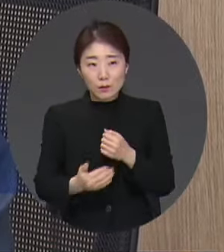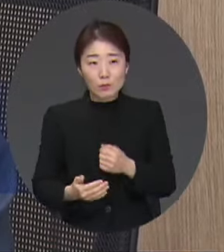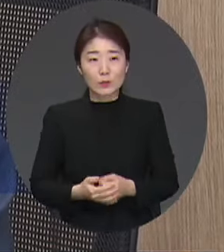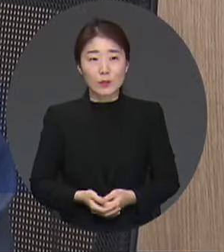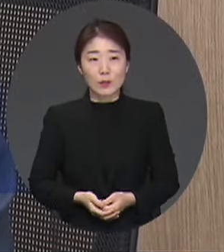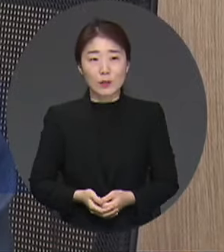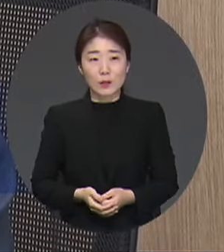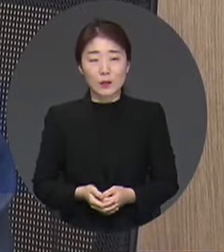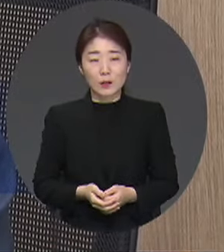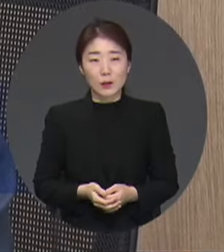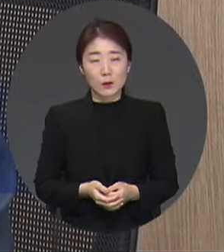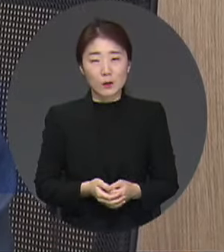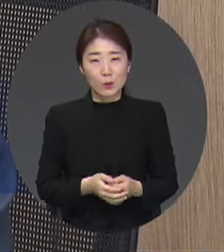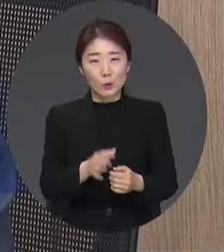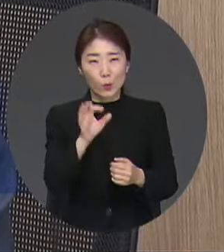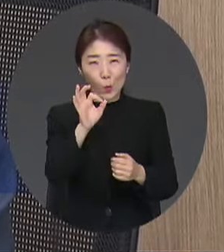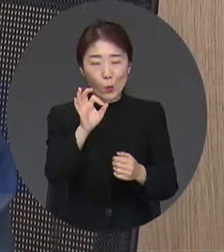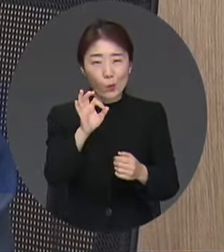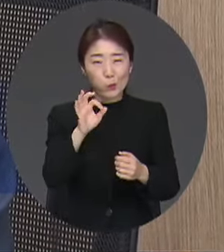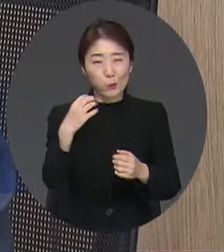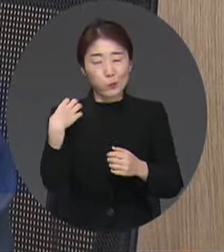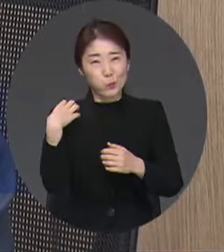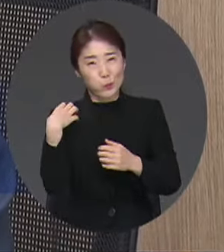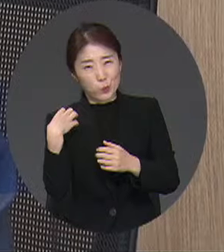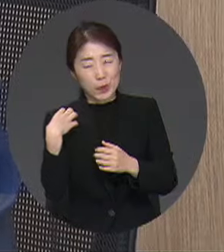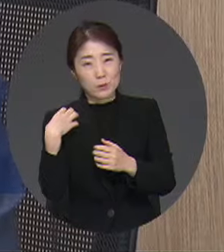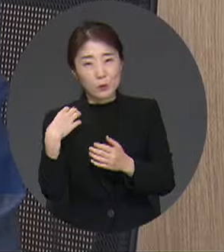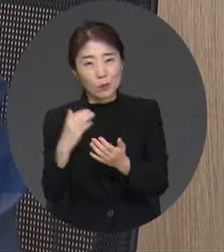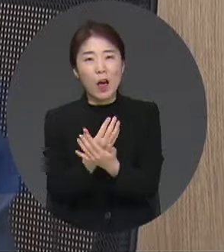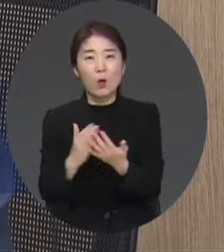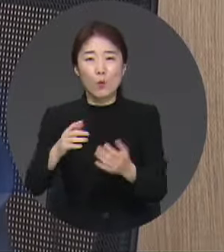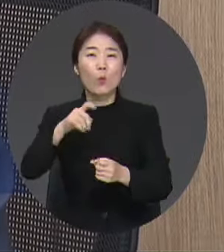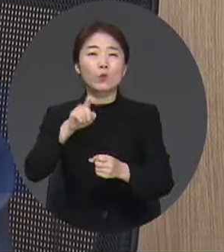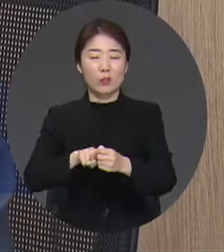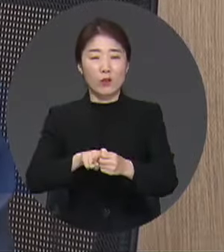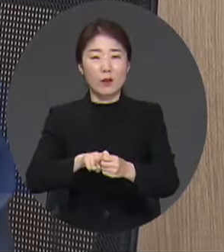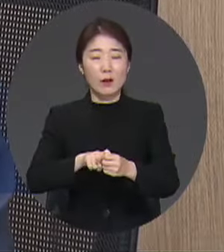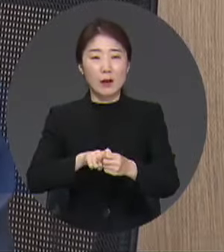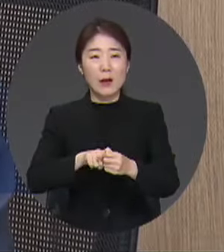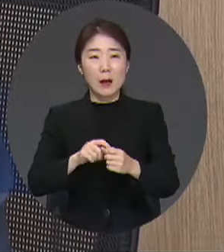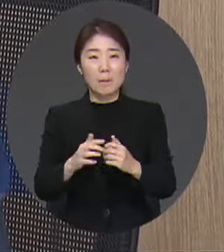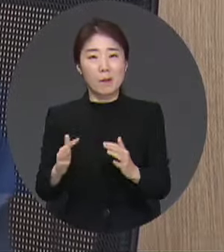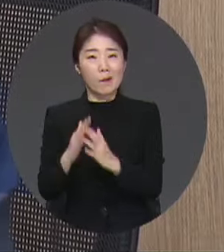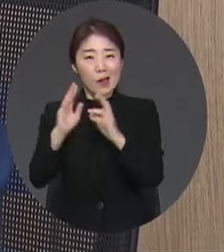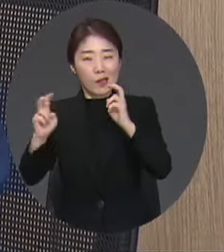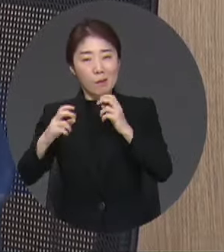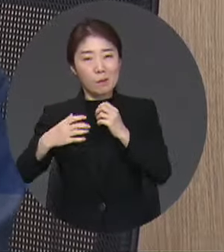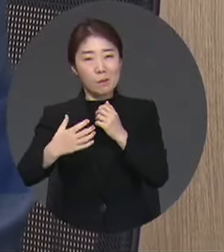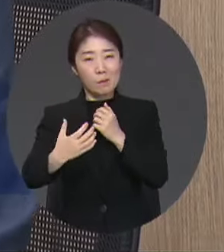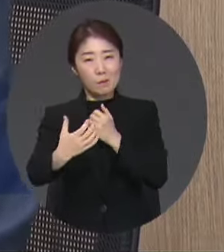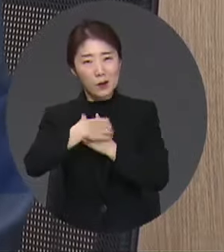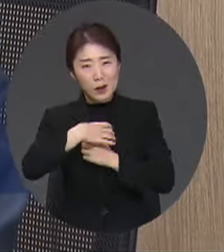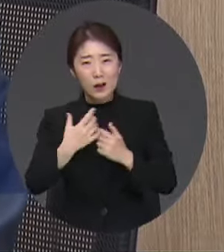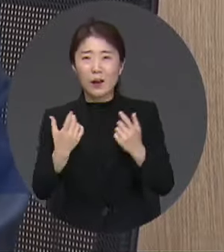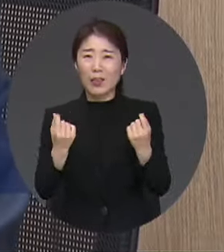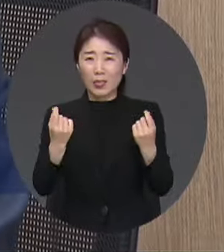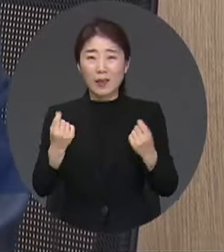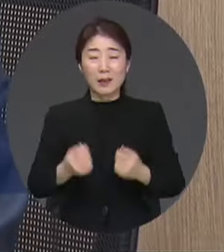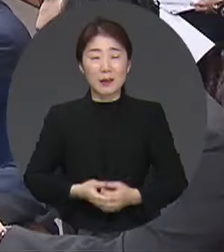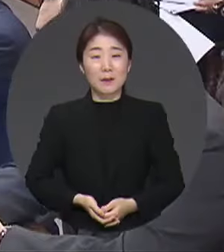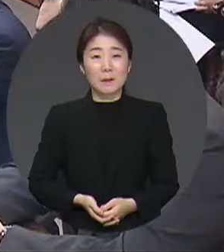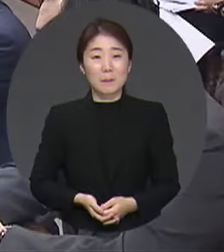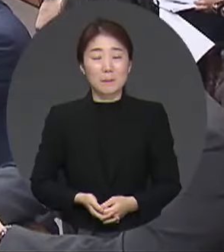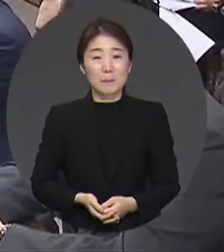그래서이 부분을 최대한 시공사 좀 전가시켜 가지고 재원을 맞을 마련하려고 하는 그런 의도인 것